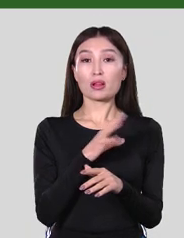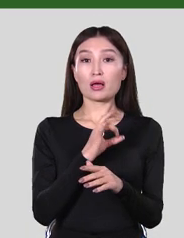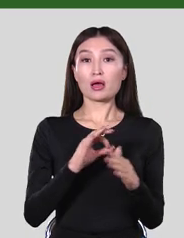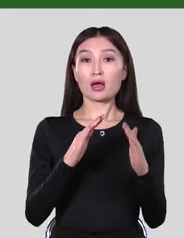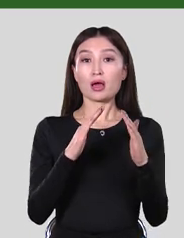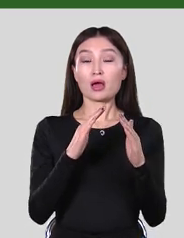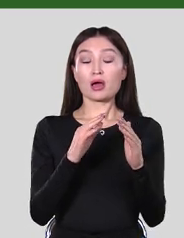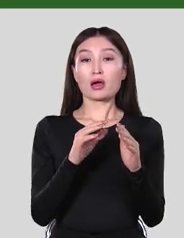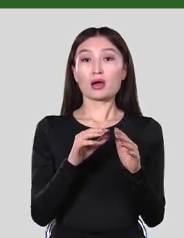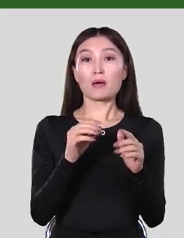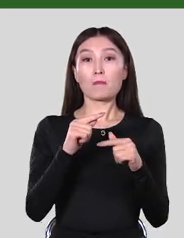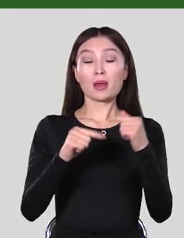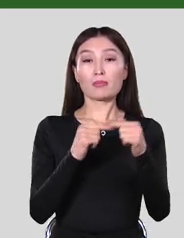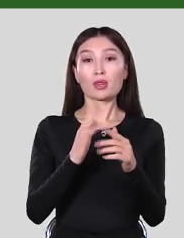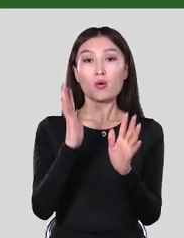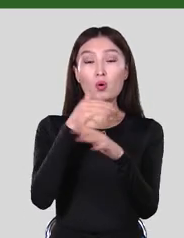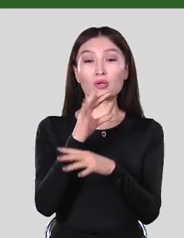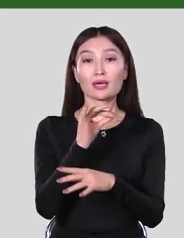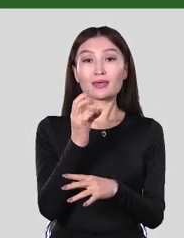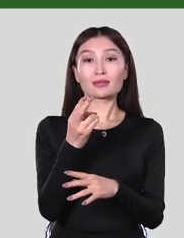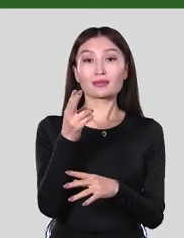одомашнена племенами горных индейцев.